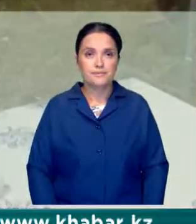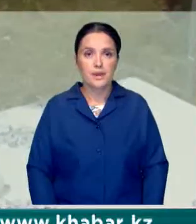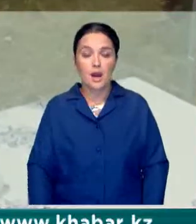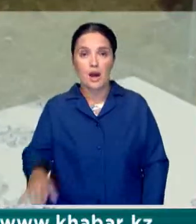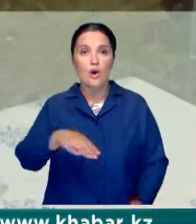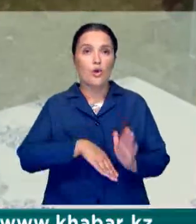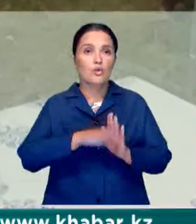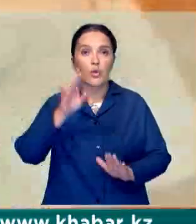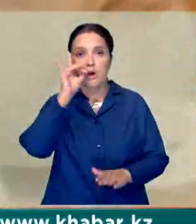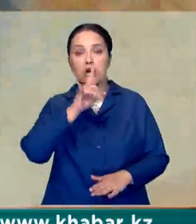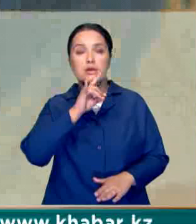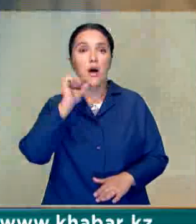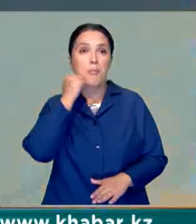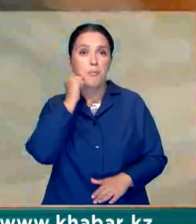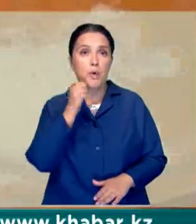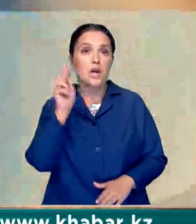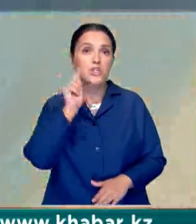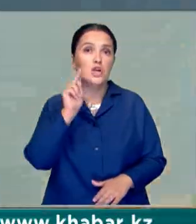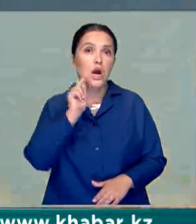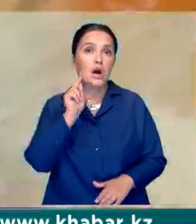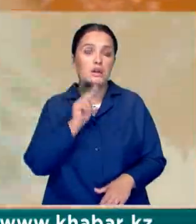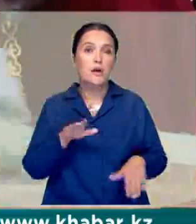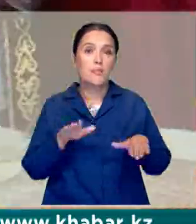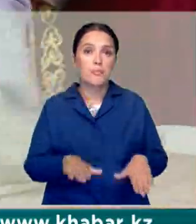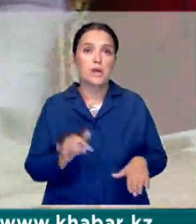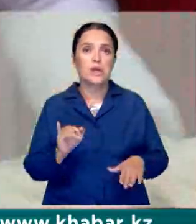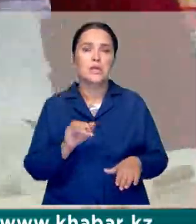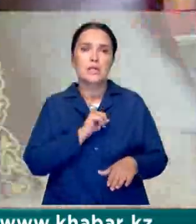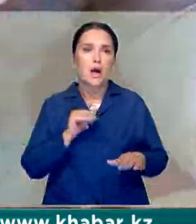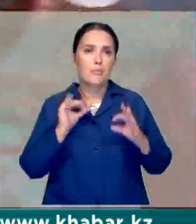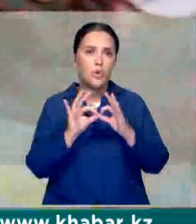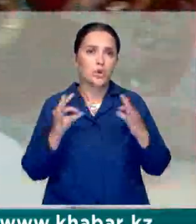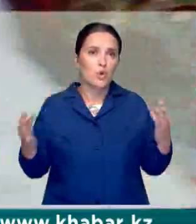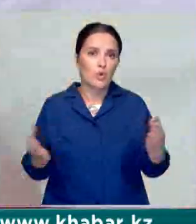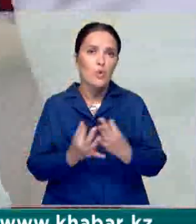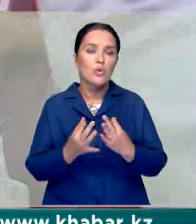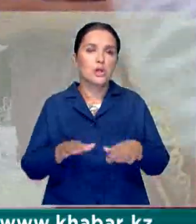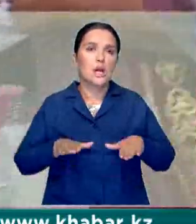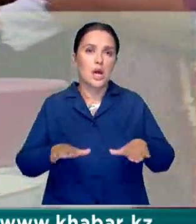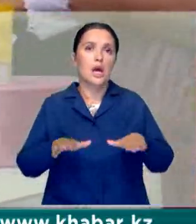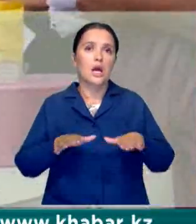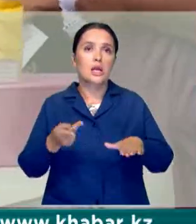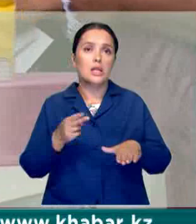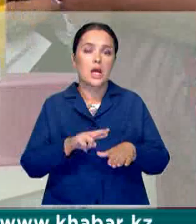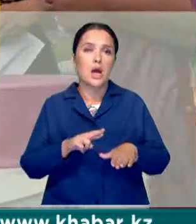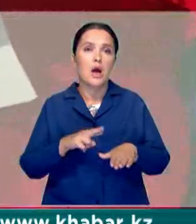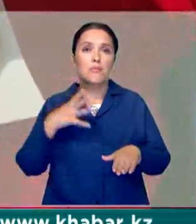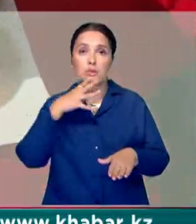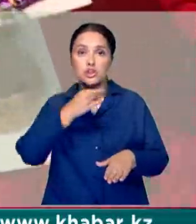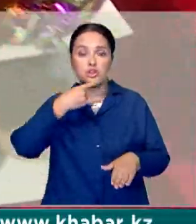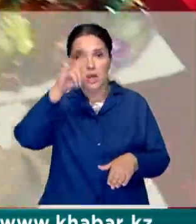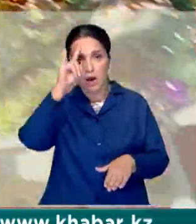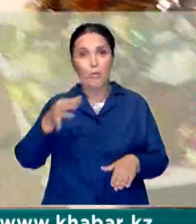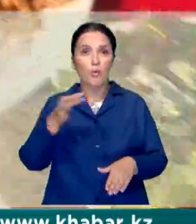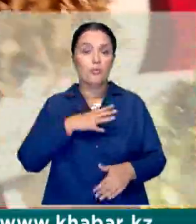Лучшую казахскую бабушку, правильный чайный уголок и самую тонкую лепешку для бешбармака выбирали в Челябинской области. В